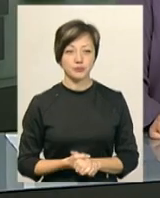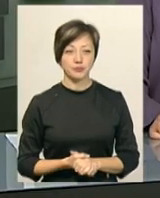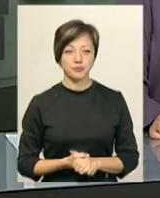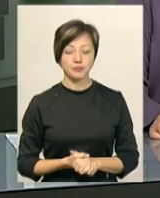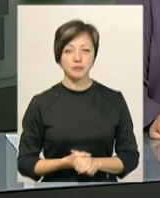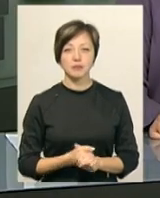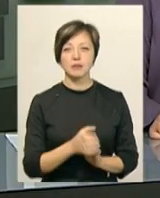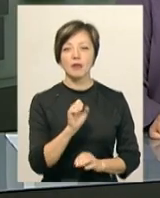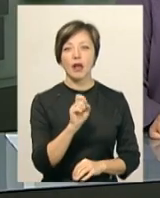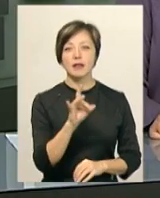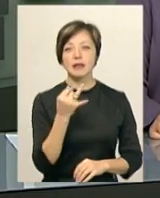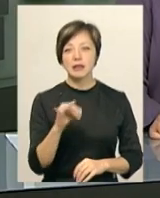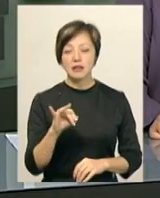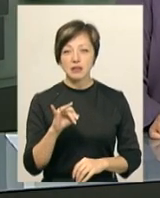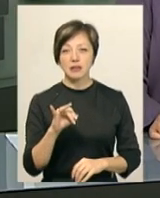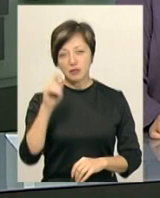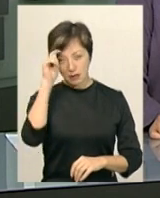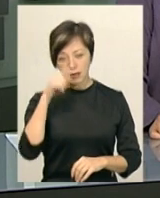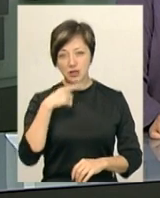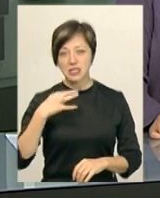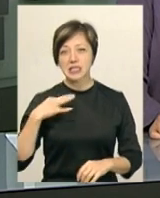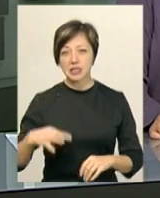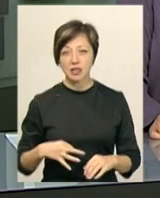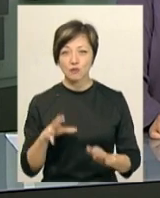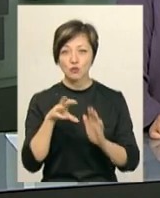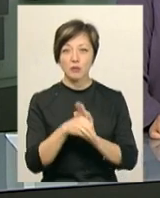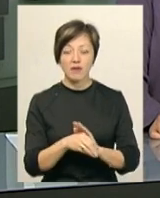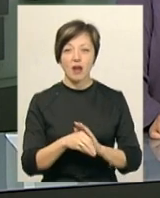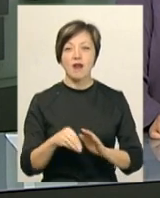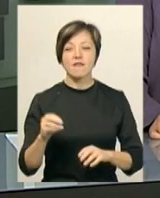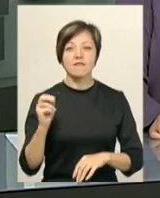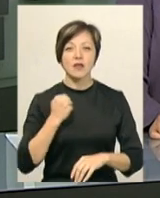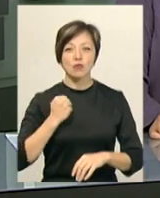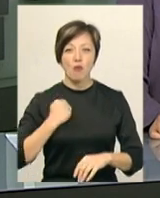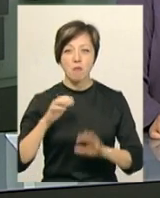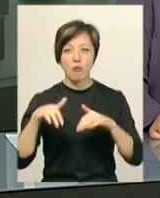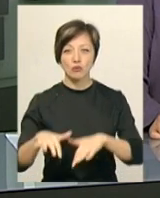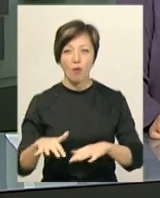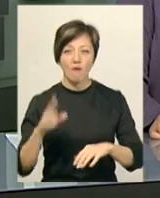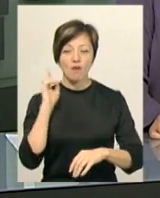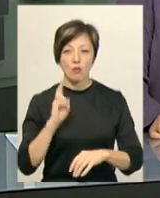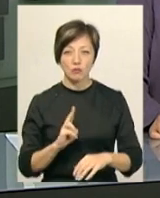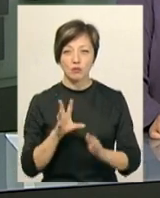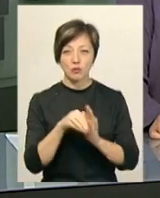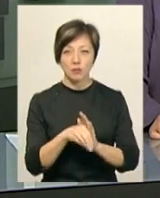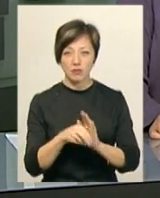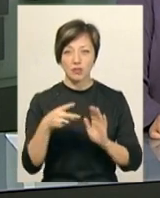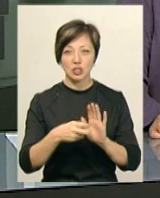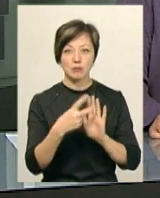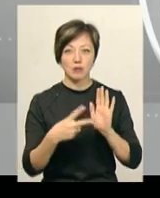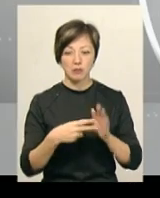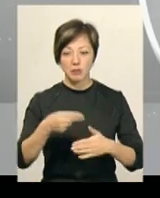Андрій Цейбізов каже, син до військово-морського флоту вступив у 2017 році. Цього року хлопець підписав контракт.